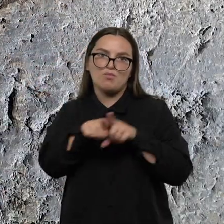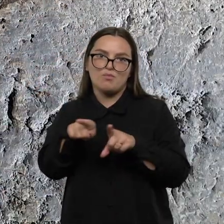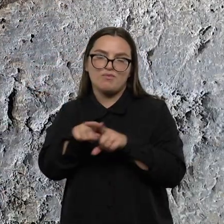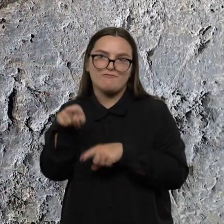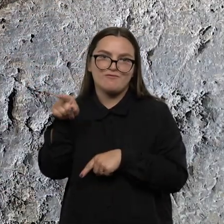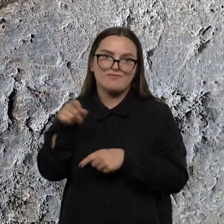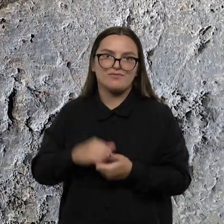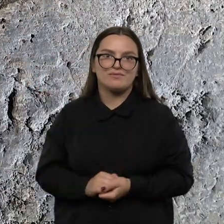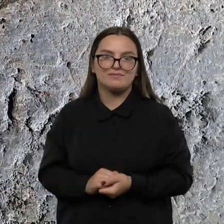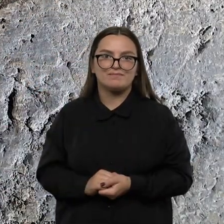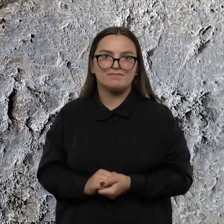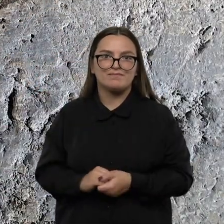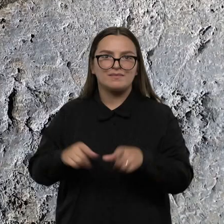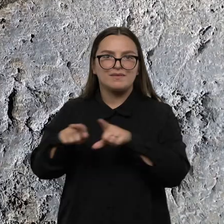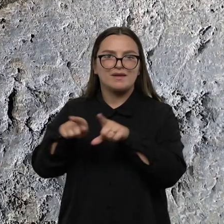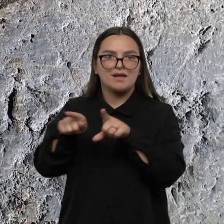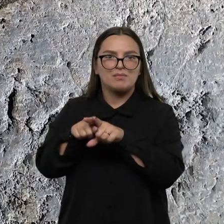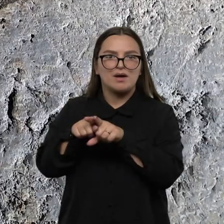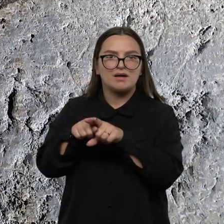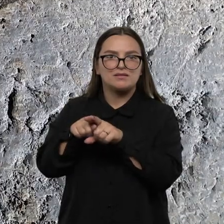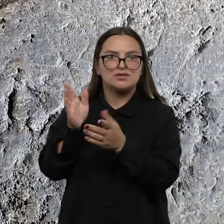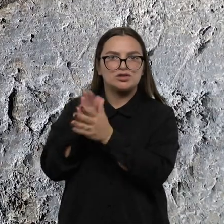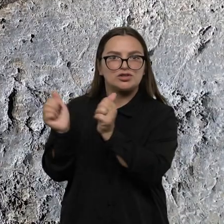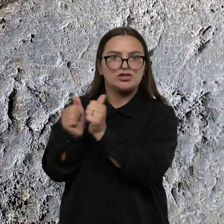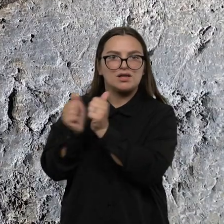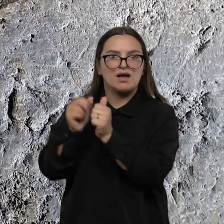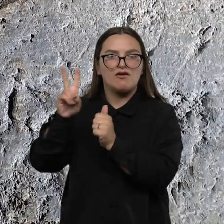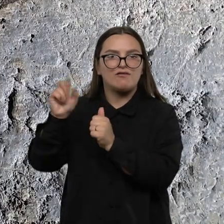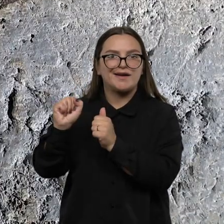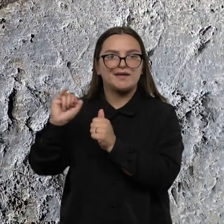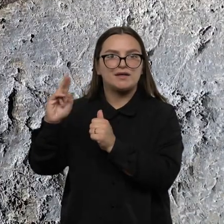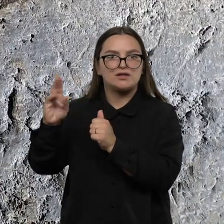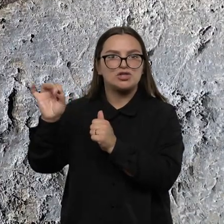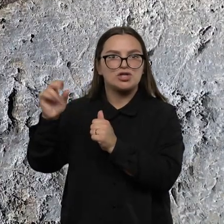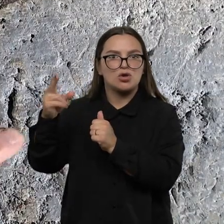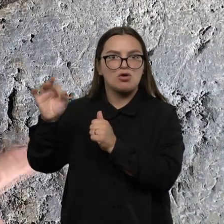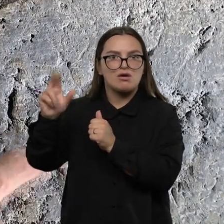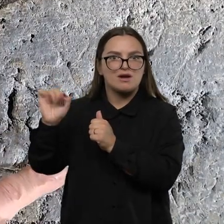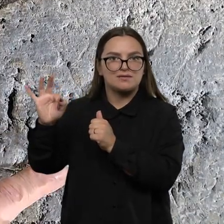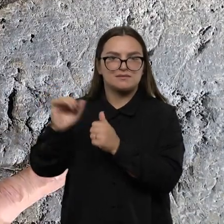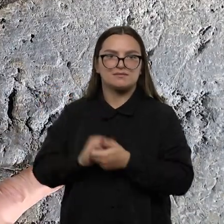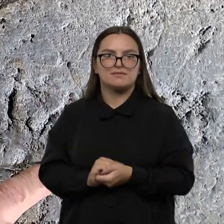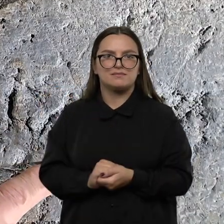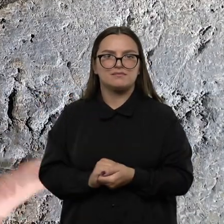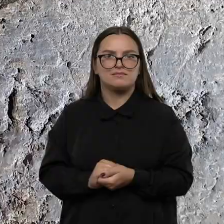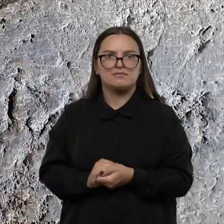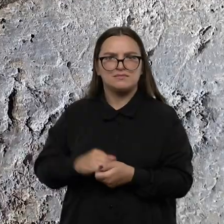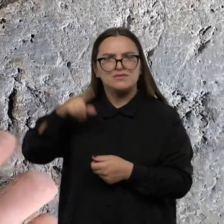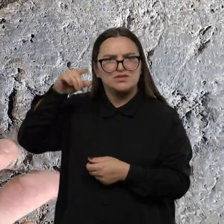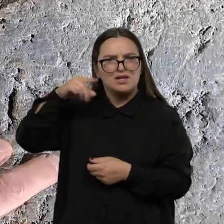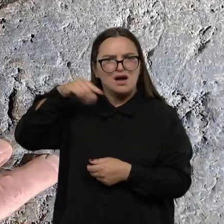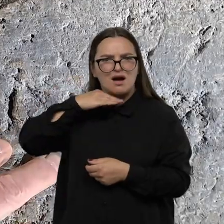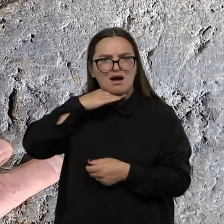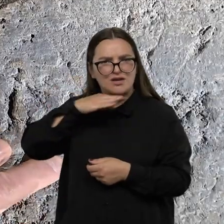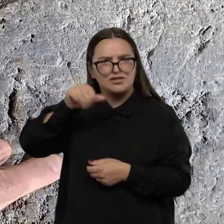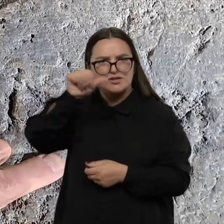Mano močiutės brolis. Ir labai draugiškai pasirašė šalia Vaikšnoras. Visi